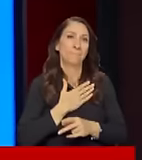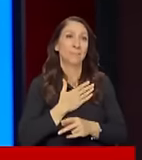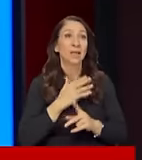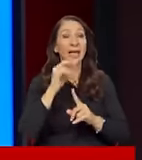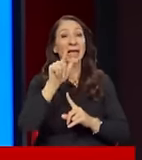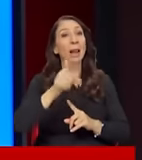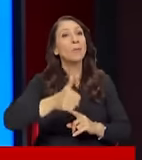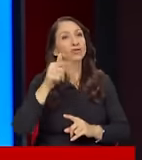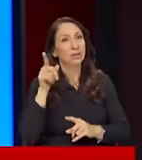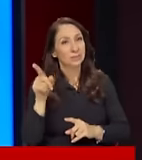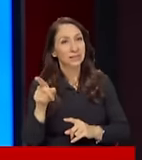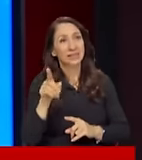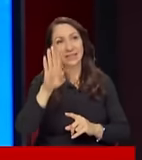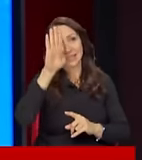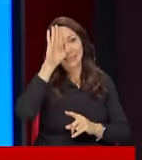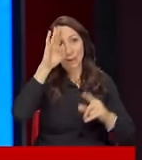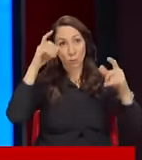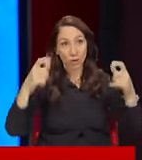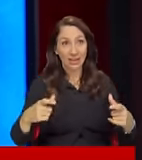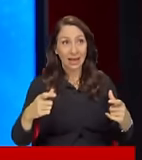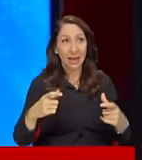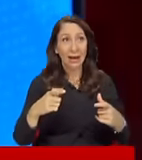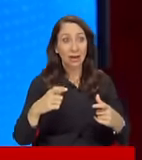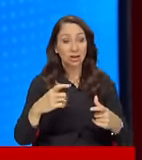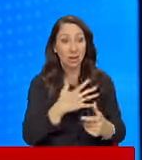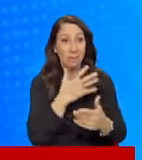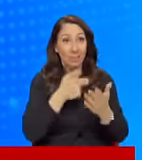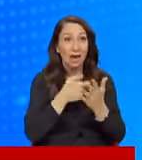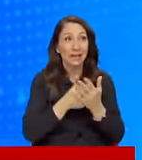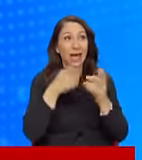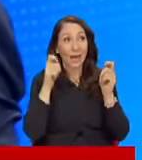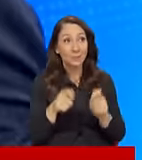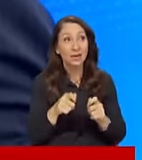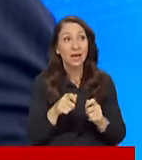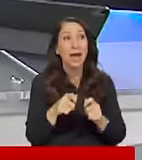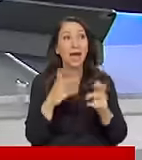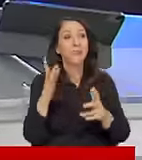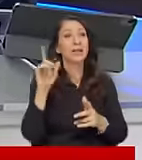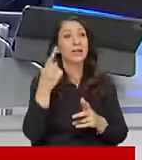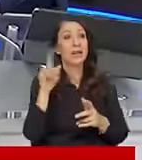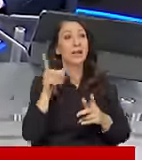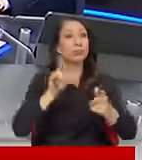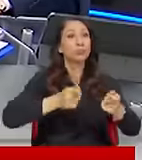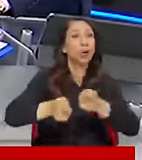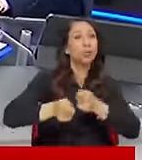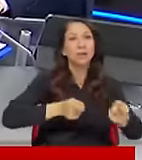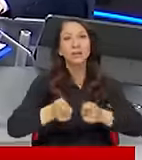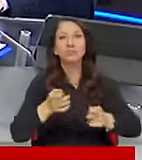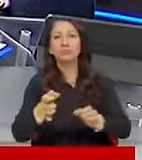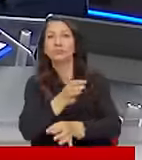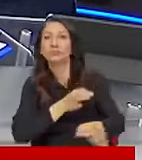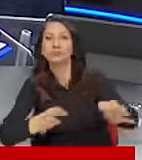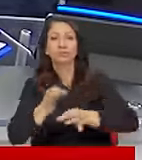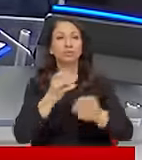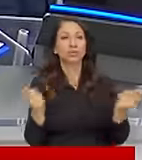il başkanımızın İstanbul'daki partimiz adına yaptığı hem liderlik hem iyi organizasyon